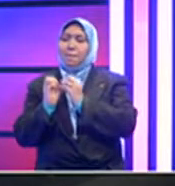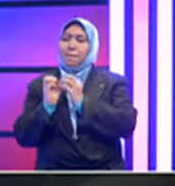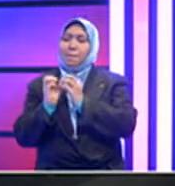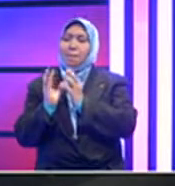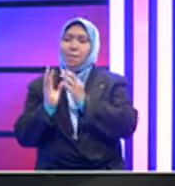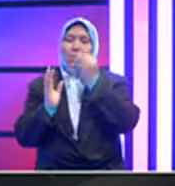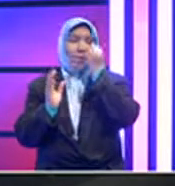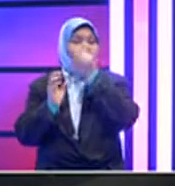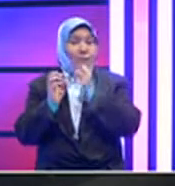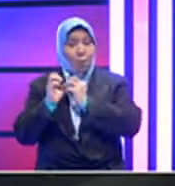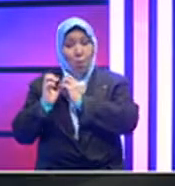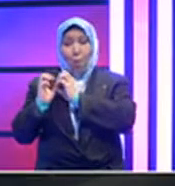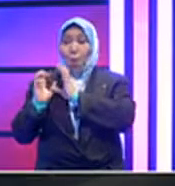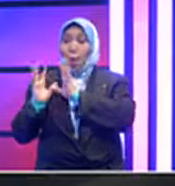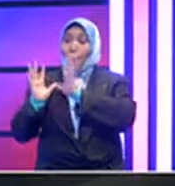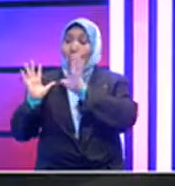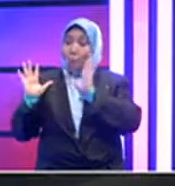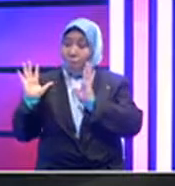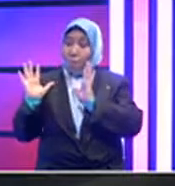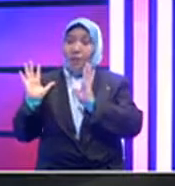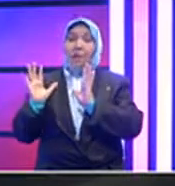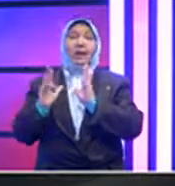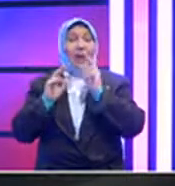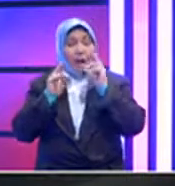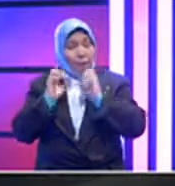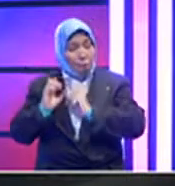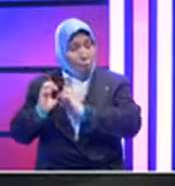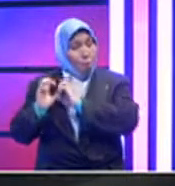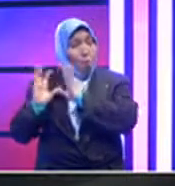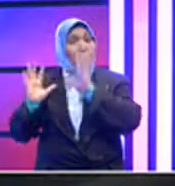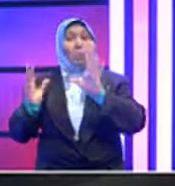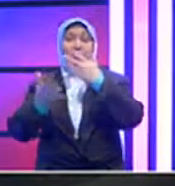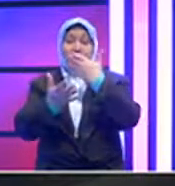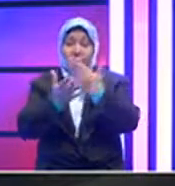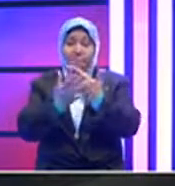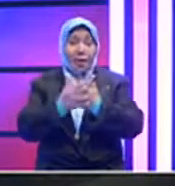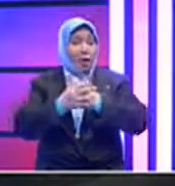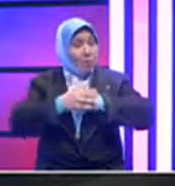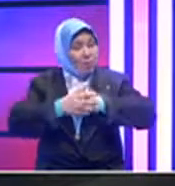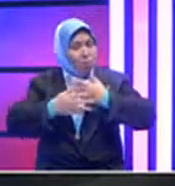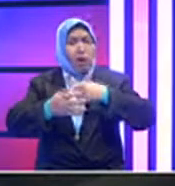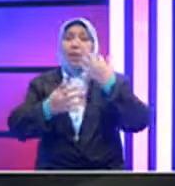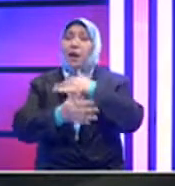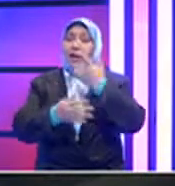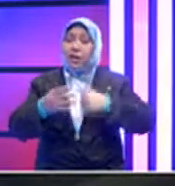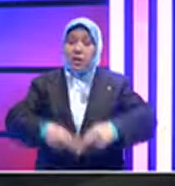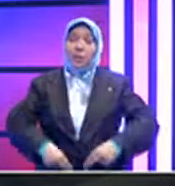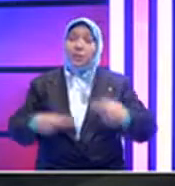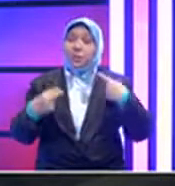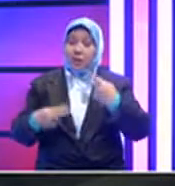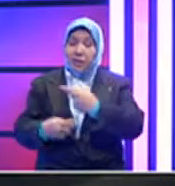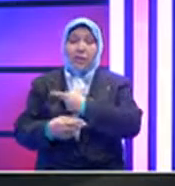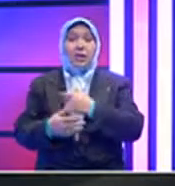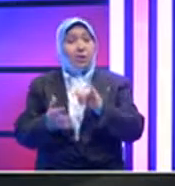betul tapi Joe Google kembang kembang kembang itu ya dia akan Mekar sehingga melatari kirim banjir saya beli proses Jadi itulah